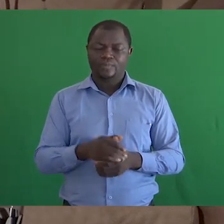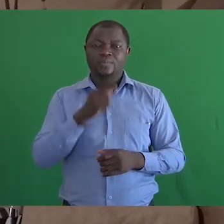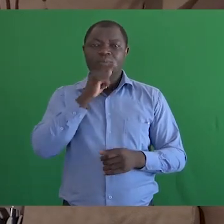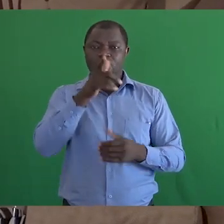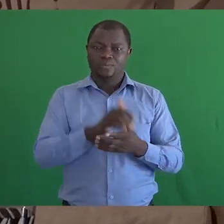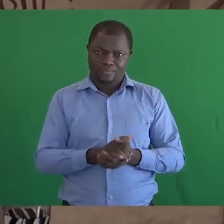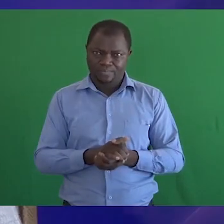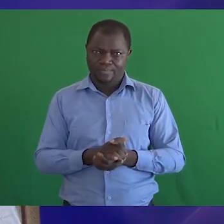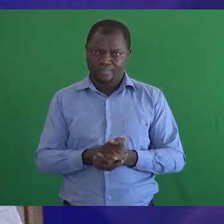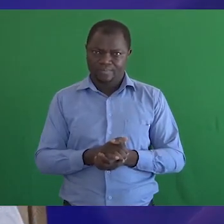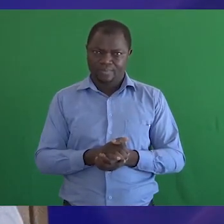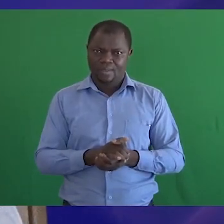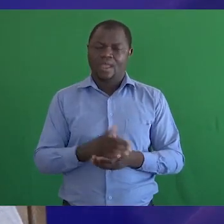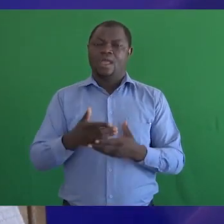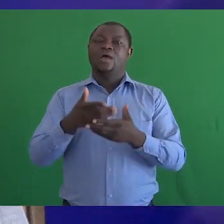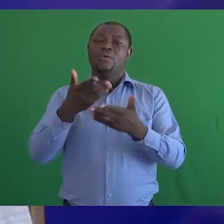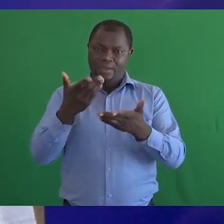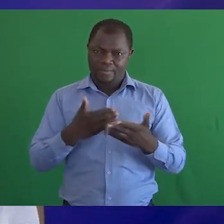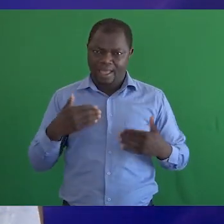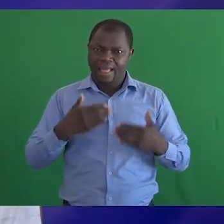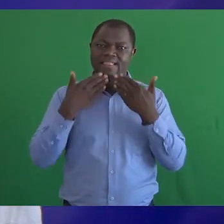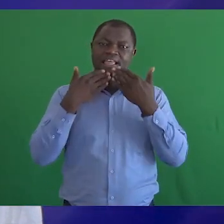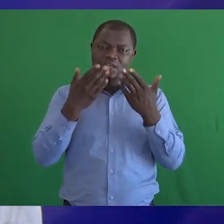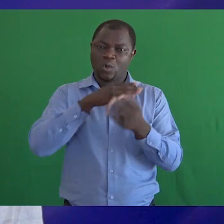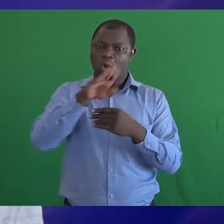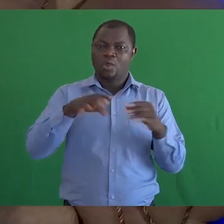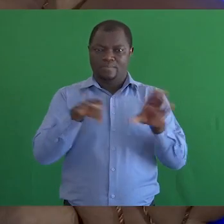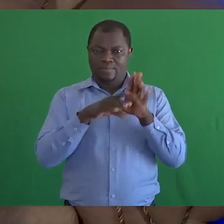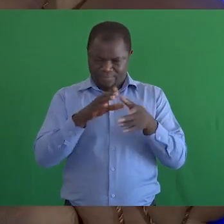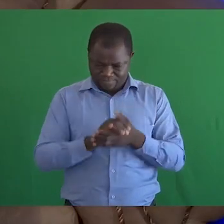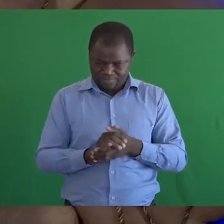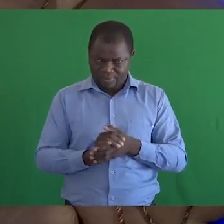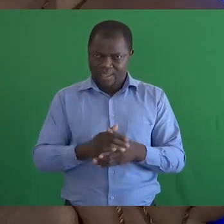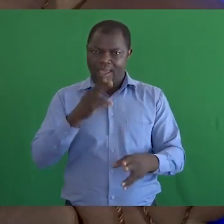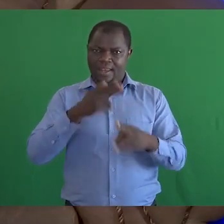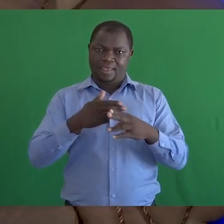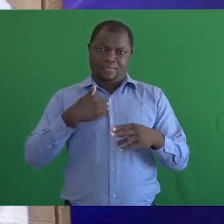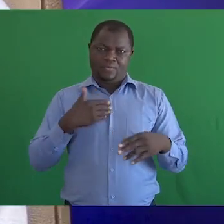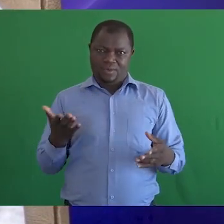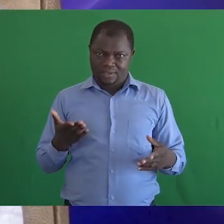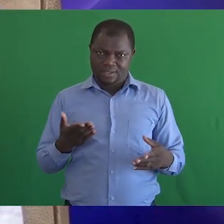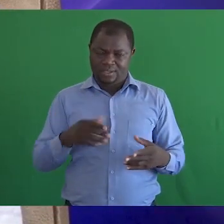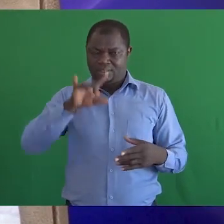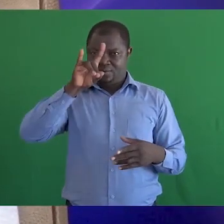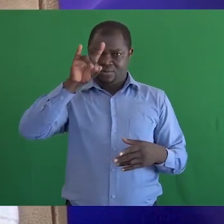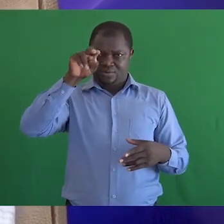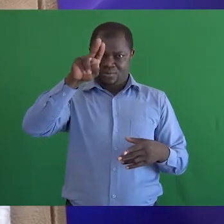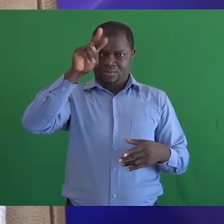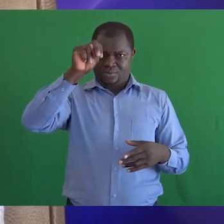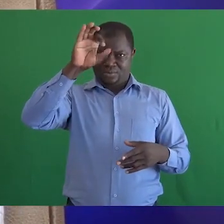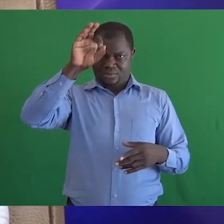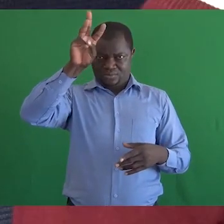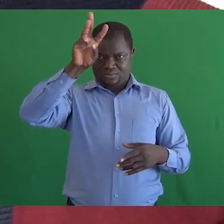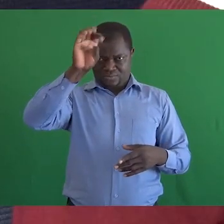baba tinokutendai vatariri. Indinonzi vahungwe, baba